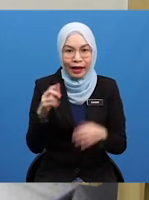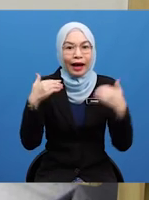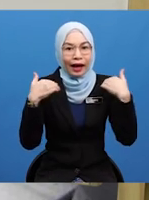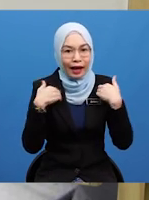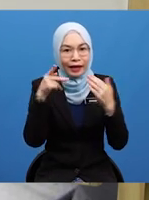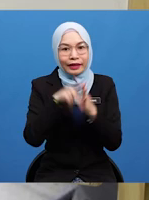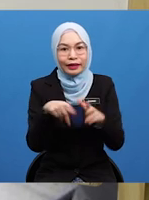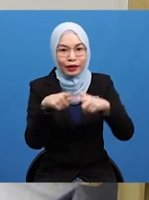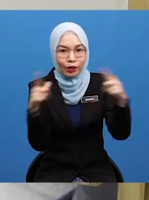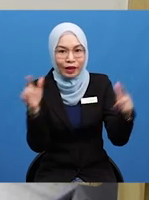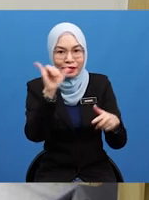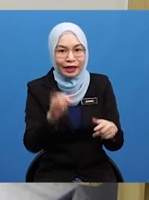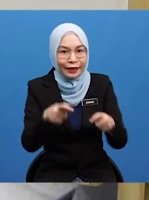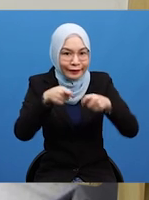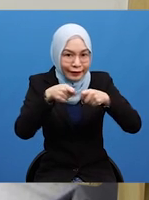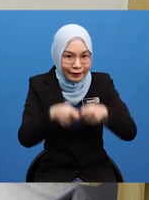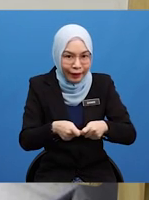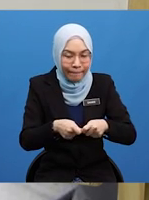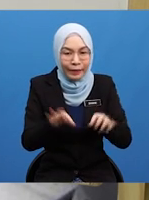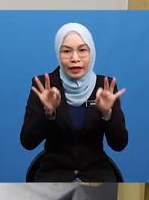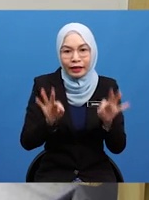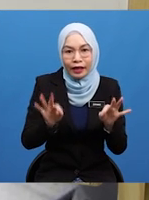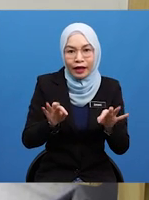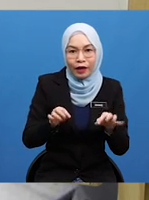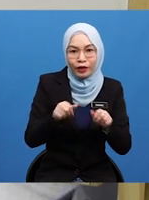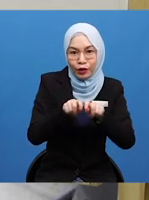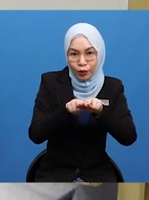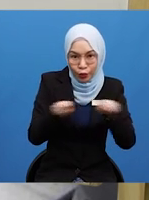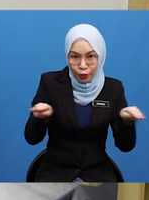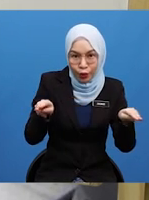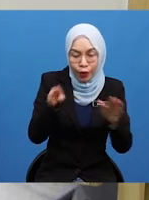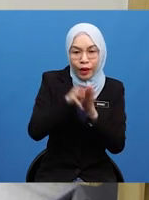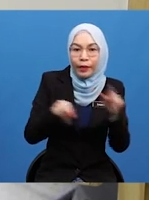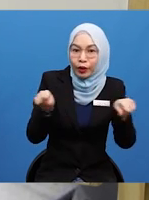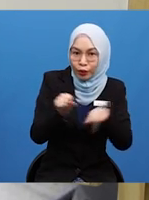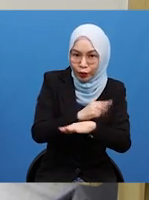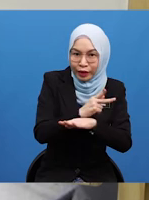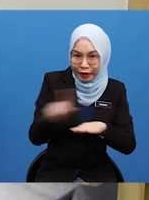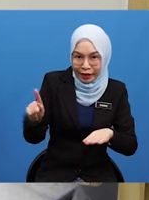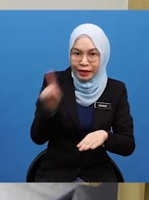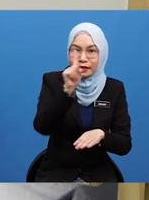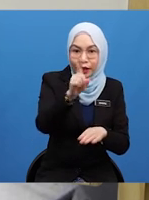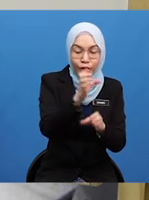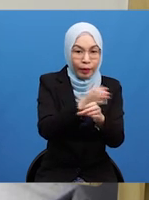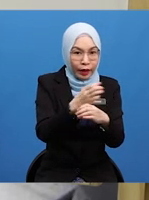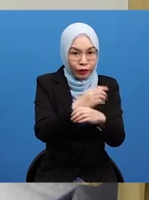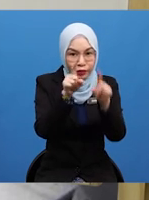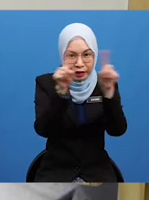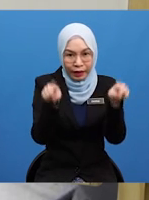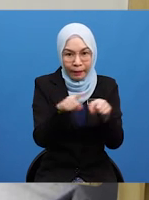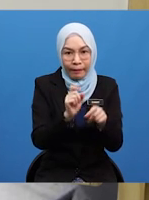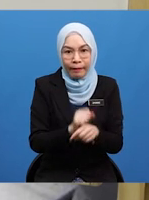yang tetap apabila diukur dengan menggunakan sesuatu bentuk segi empat